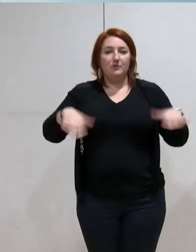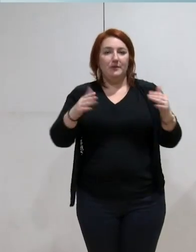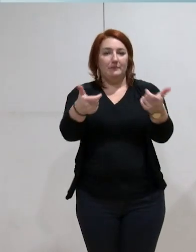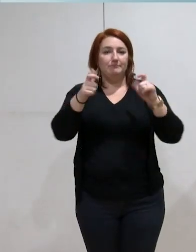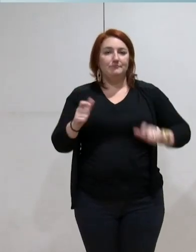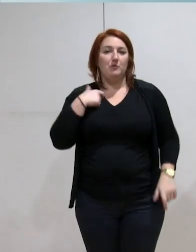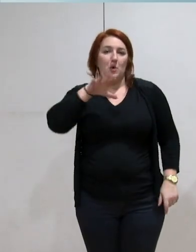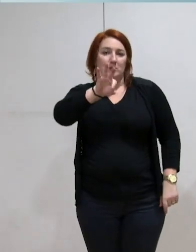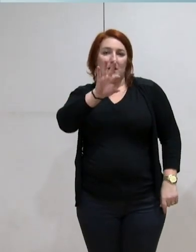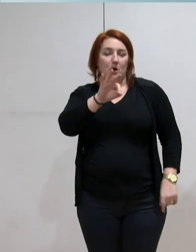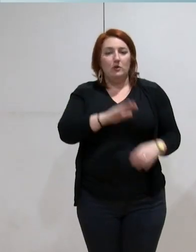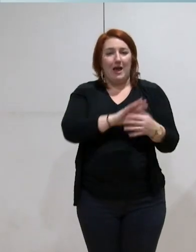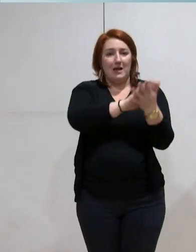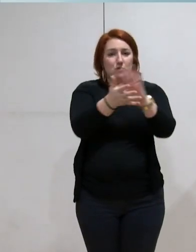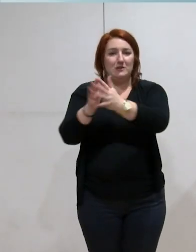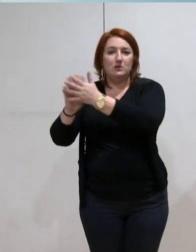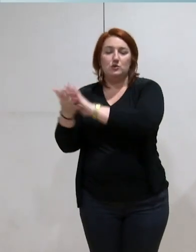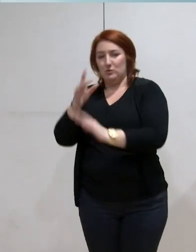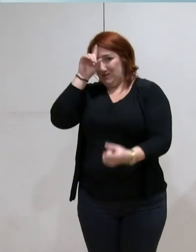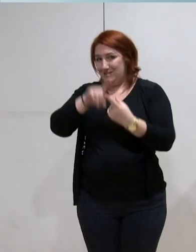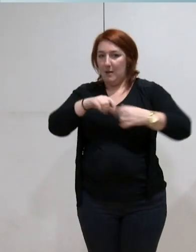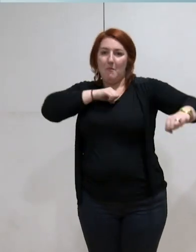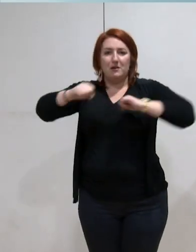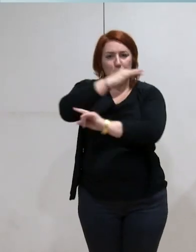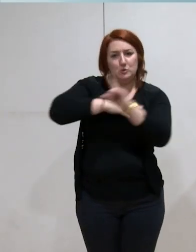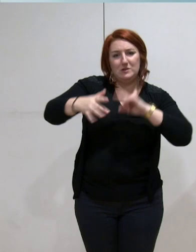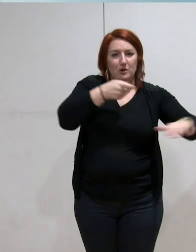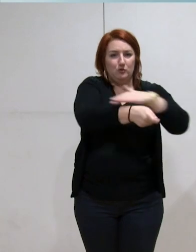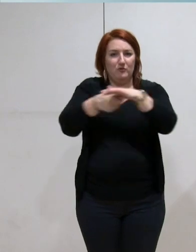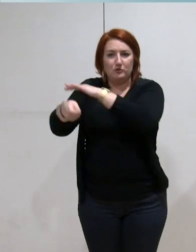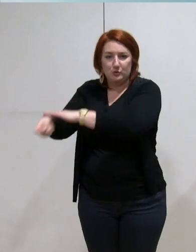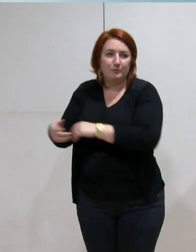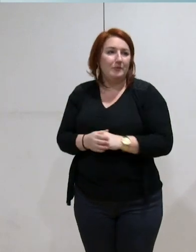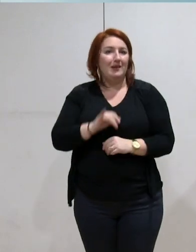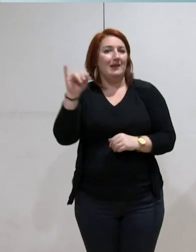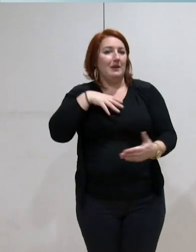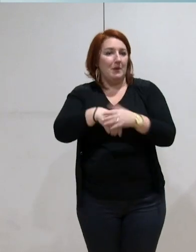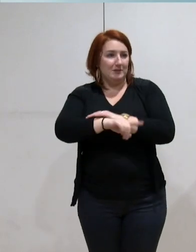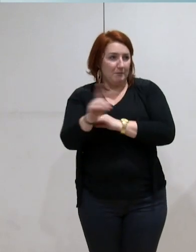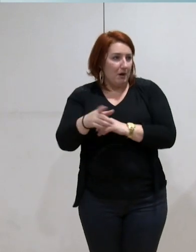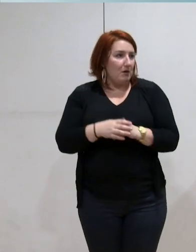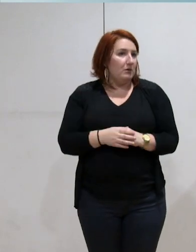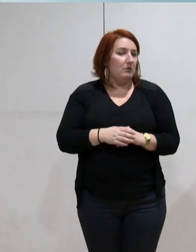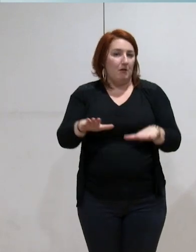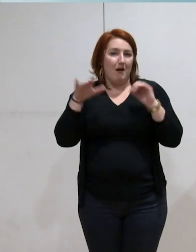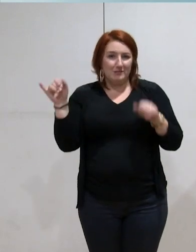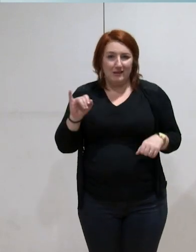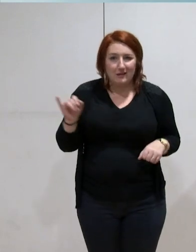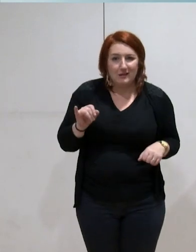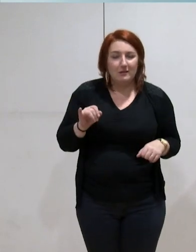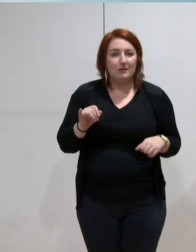50 des subventions aux associations uvrant dans le secteur de l'action sociale qui ne prend pas part au vote qui